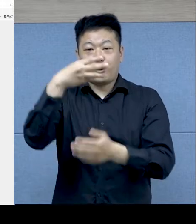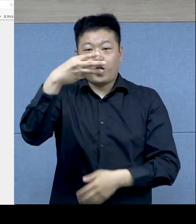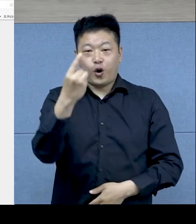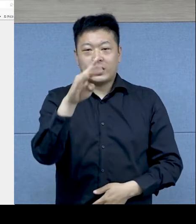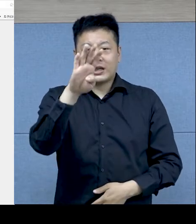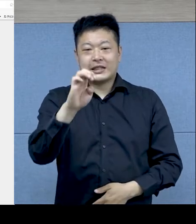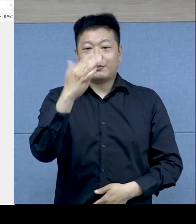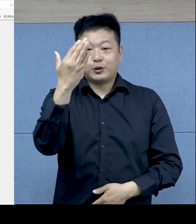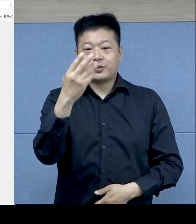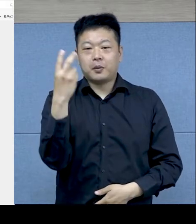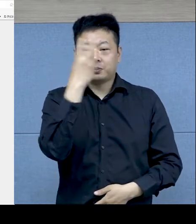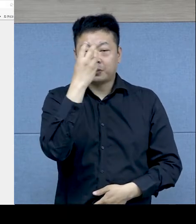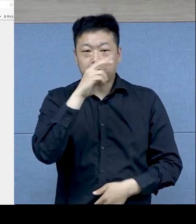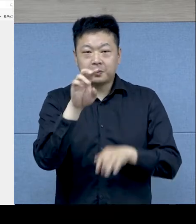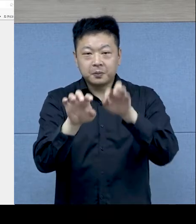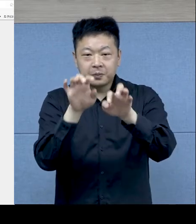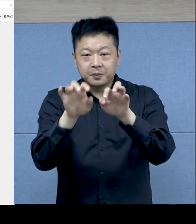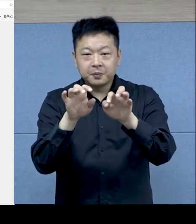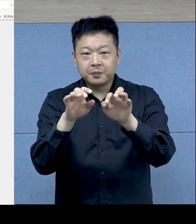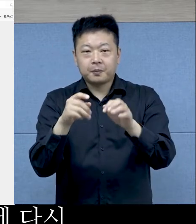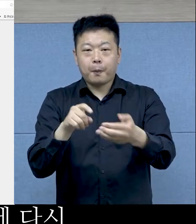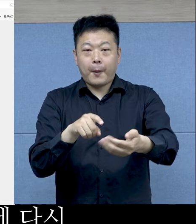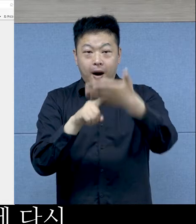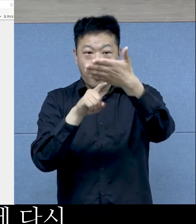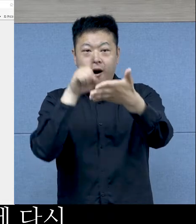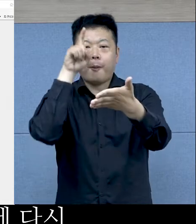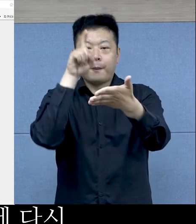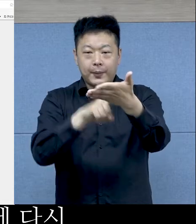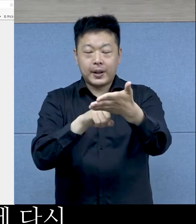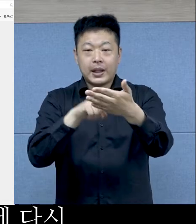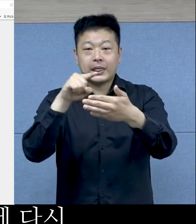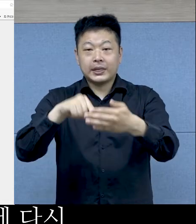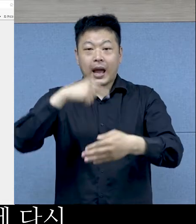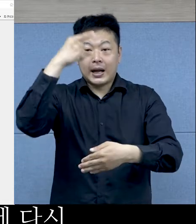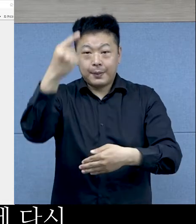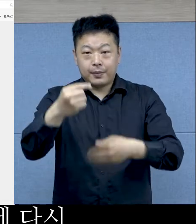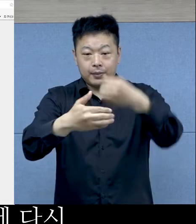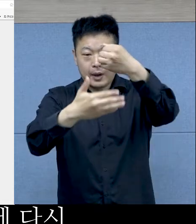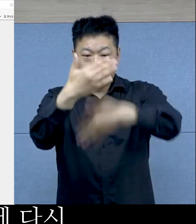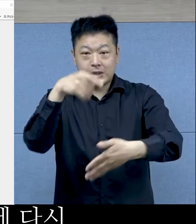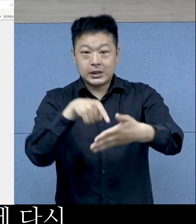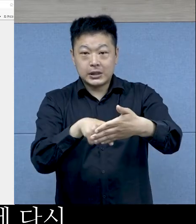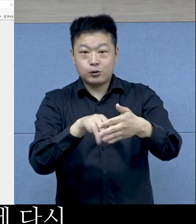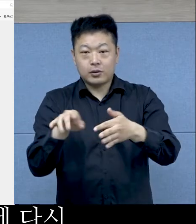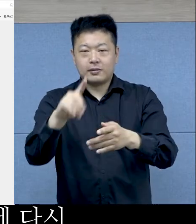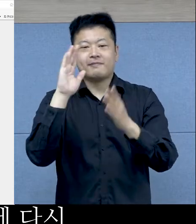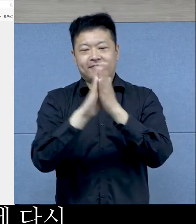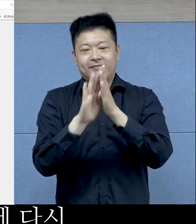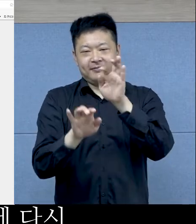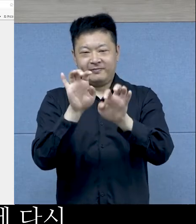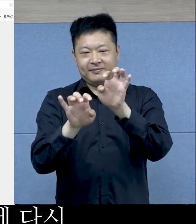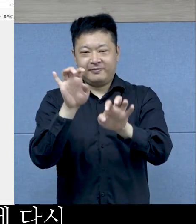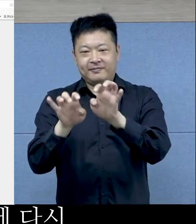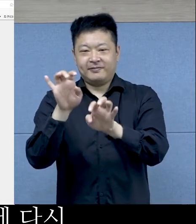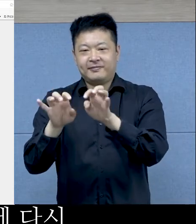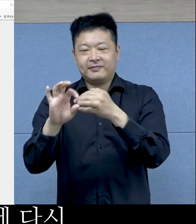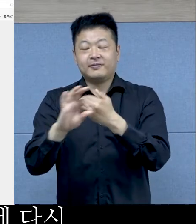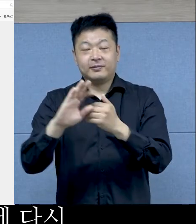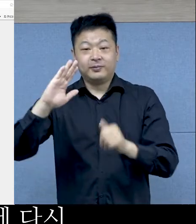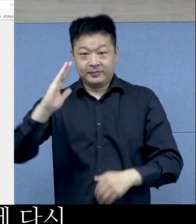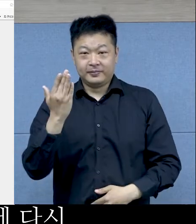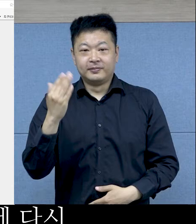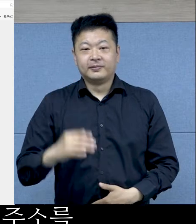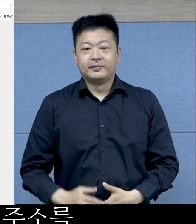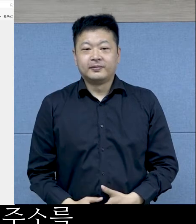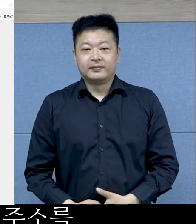49 검색을 누르시고 선택을 누르신 다음에 다시 나머지 주소가 있으시면 나머지